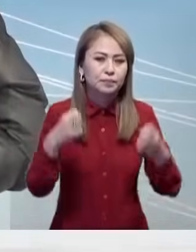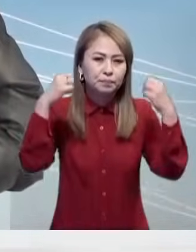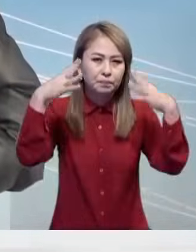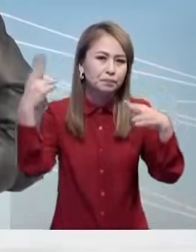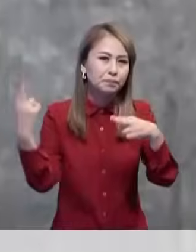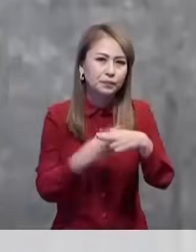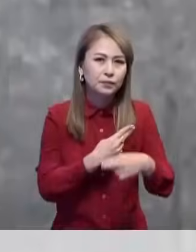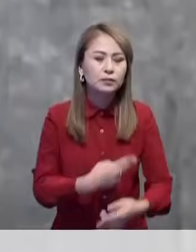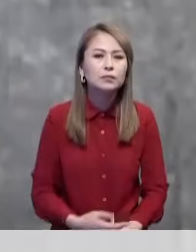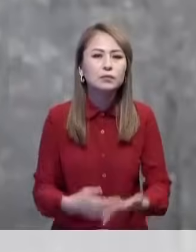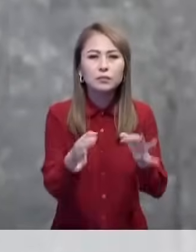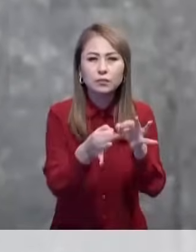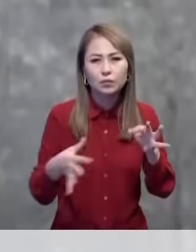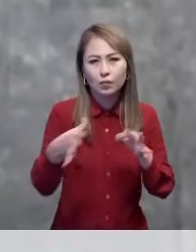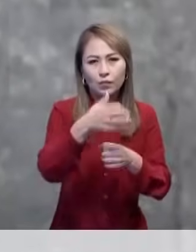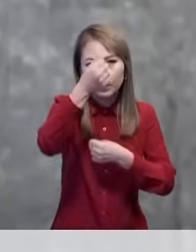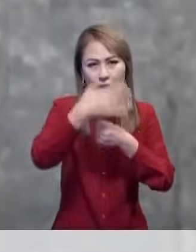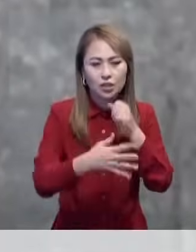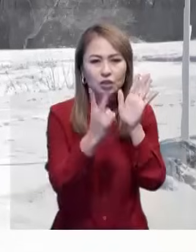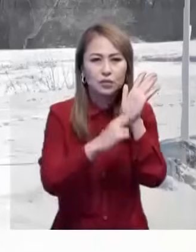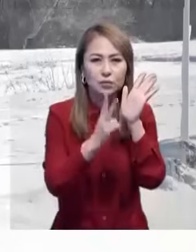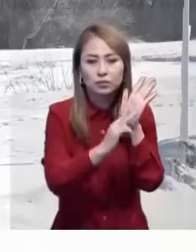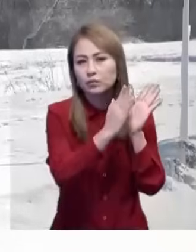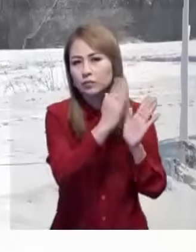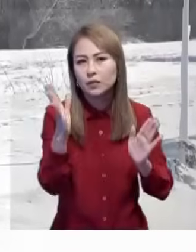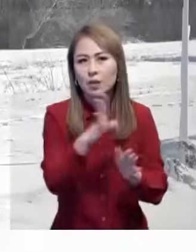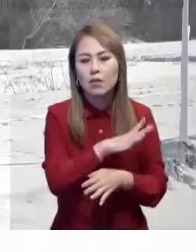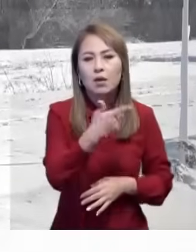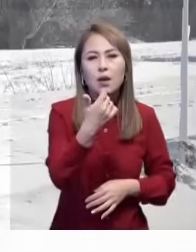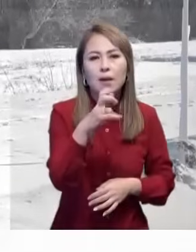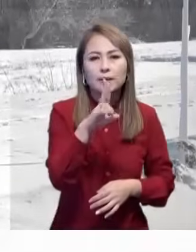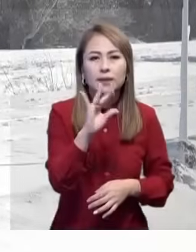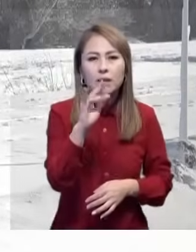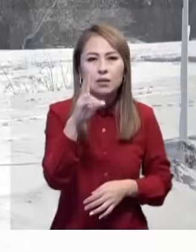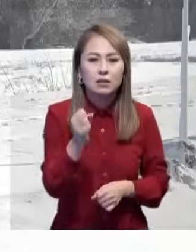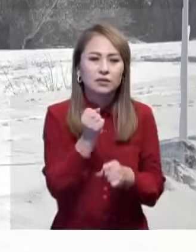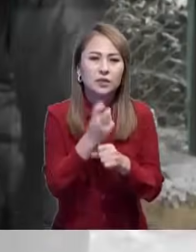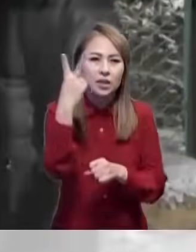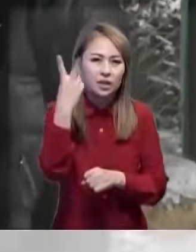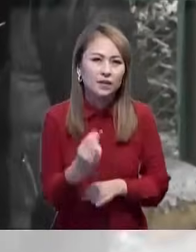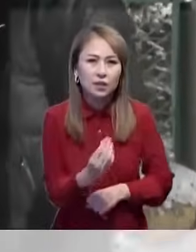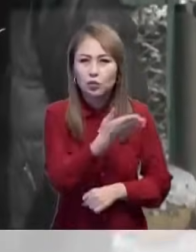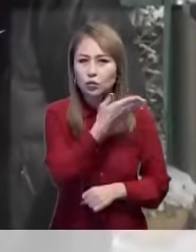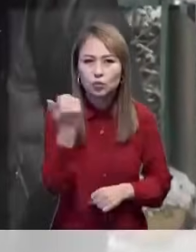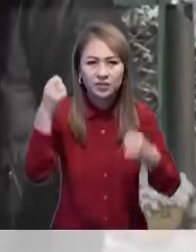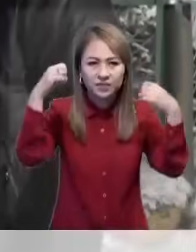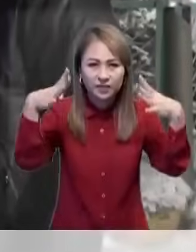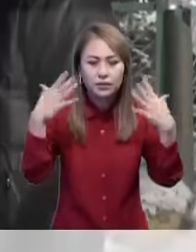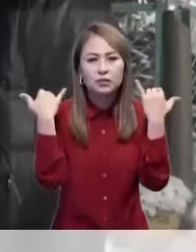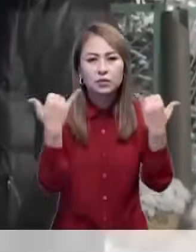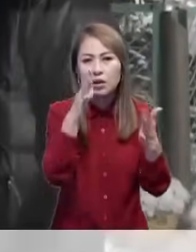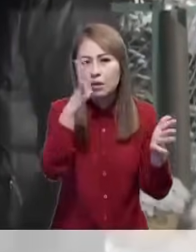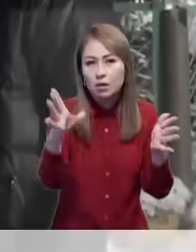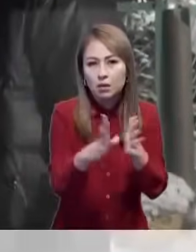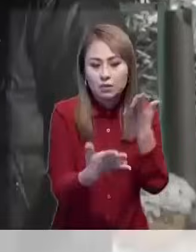жарықсыз отыр. Облыс орталығынан 70 шақырым қашықта орналасқан Ганькина ауылында жарық 2 күннен бері жоқ. Тұрғындар электр